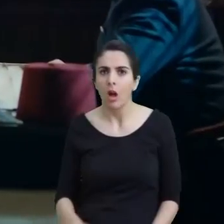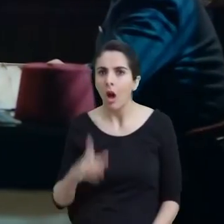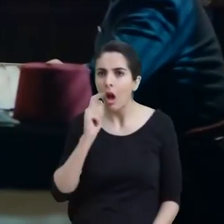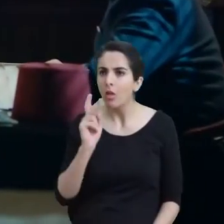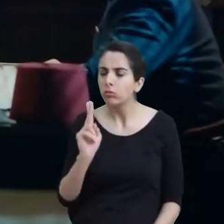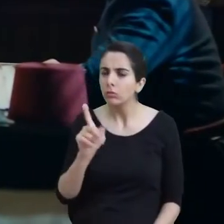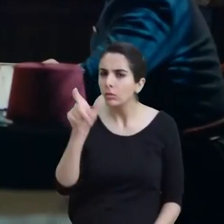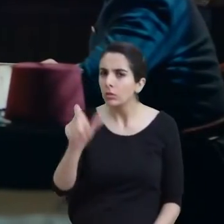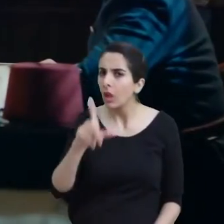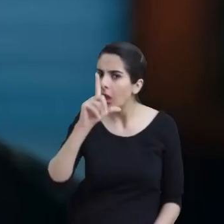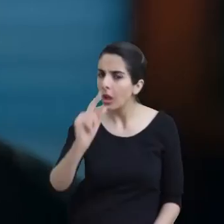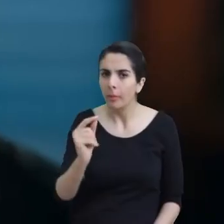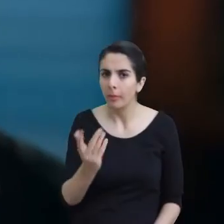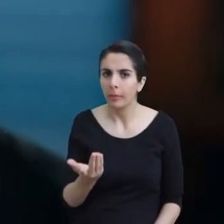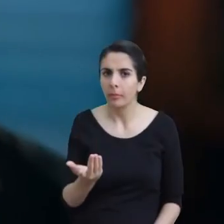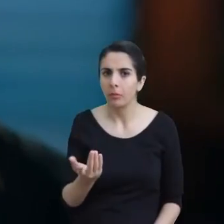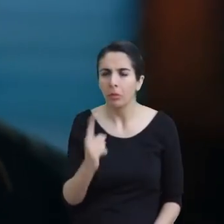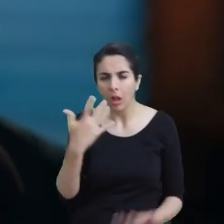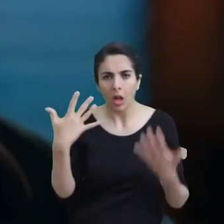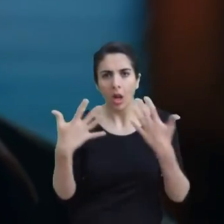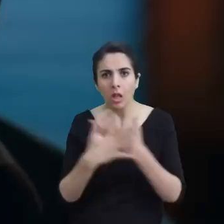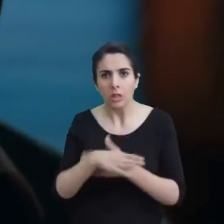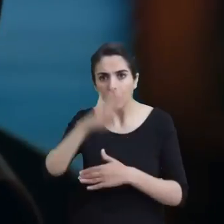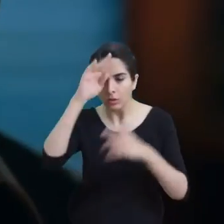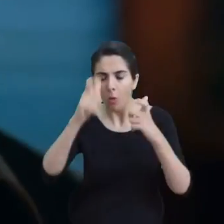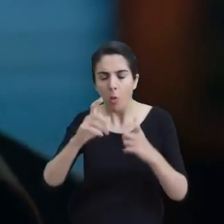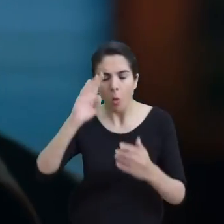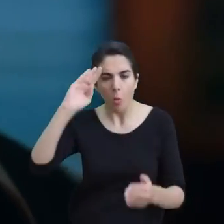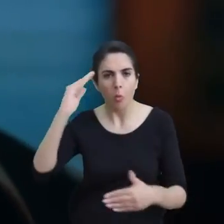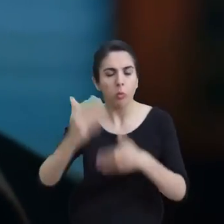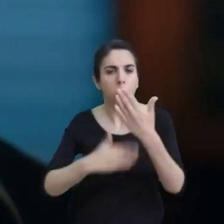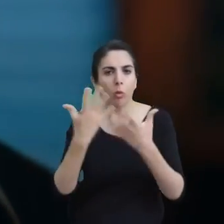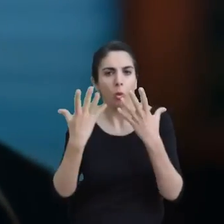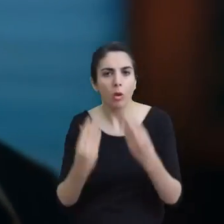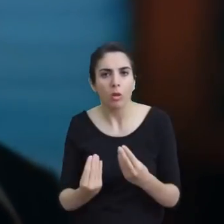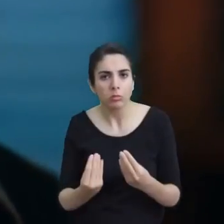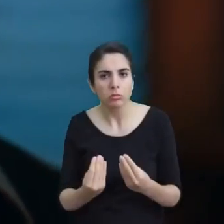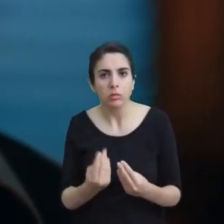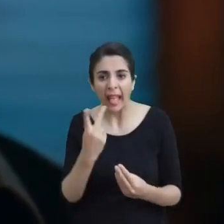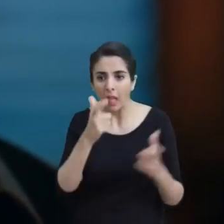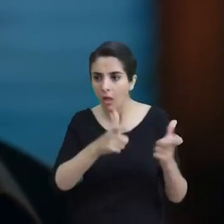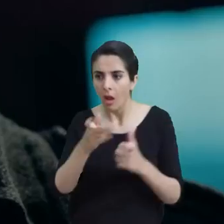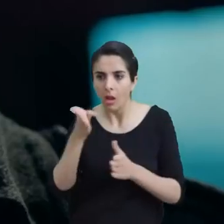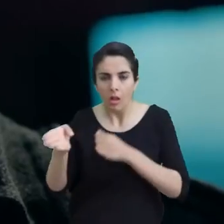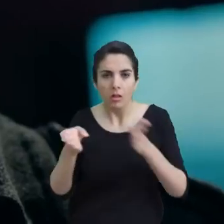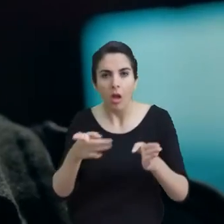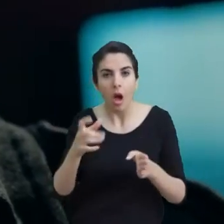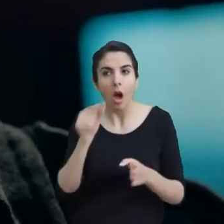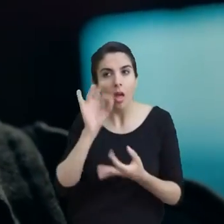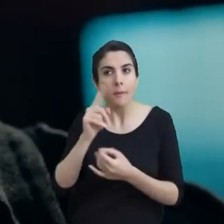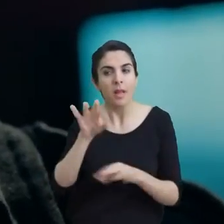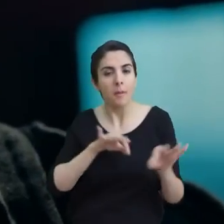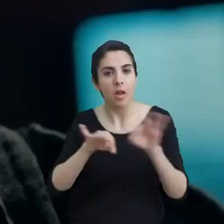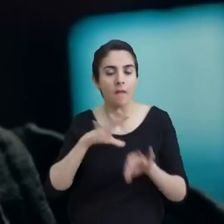Bu herifçi oğlu kim? Bir gecede İstanbul'u tepe taklak etti. Aynı gecede iki yer. Bu adamın bir